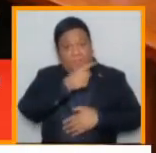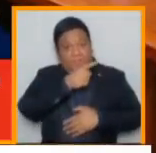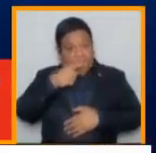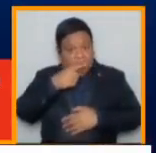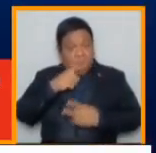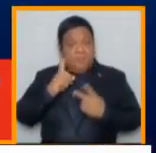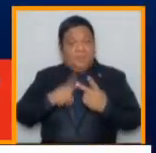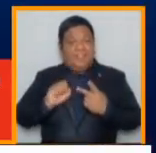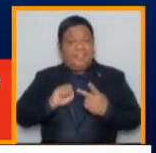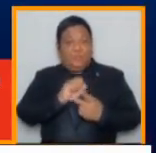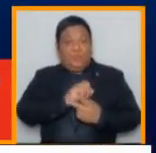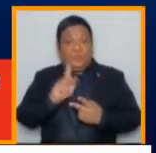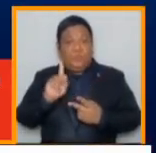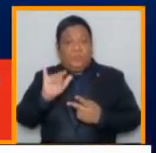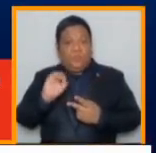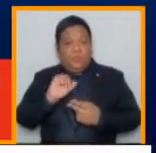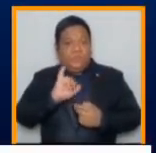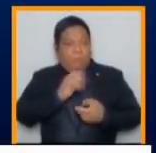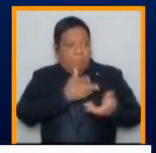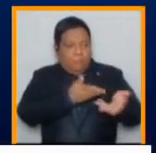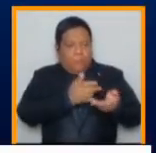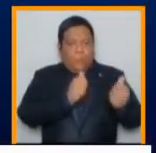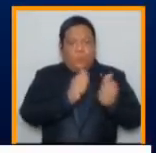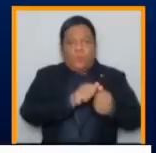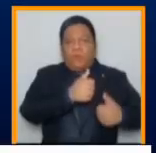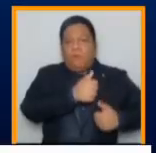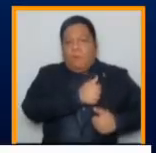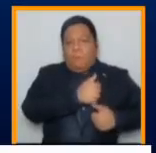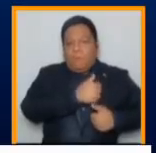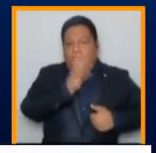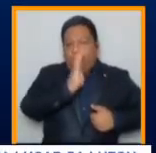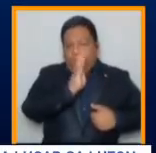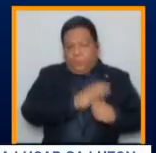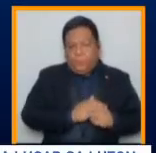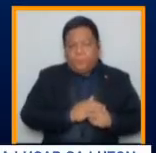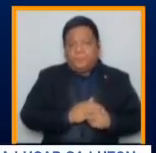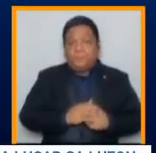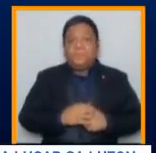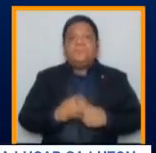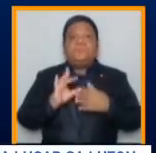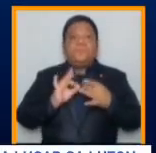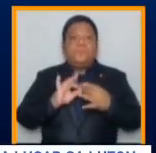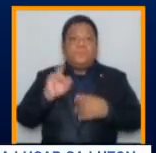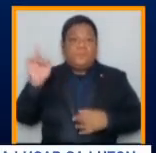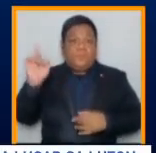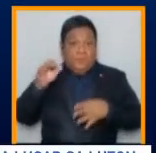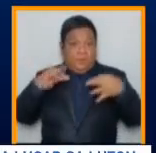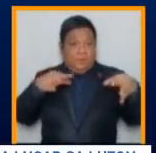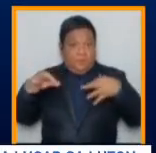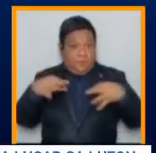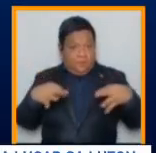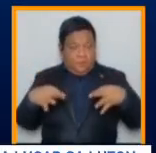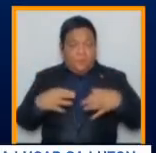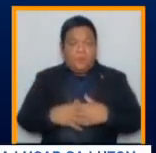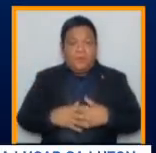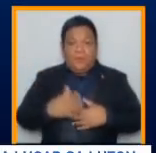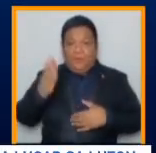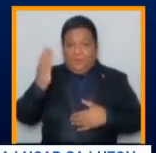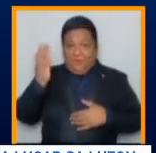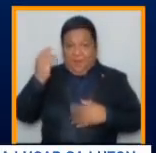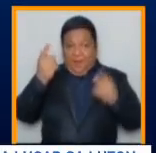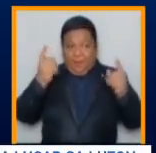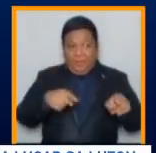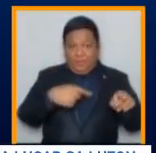general. Sabi niya, ang harassment ng Chinese Coast Guard sa barko ng Pilipinas na nagdadala ng supply sa Ayungin Shoal